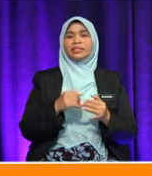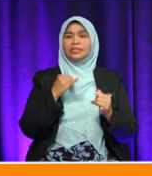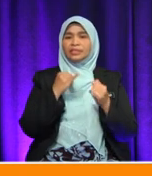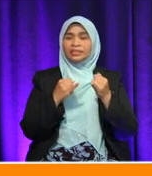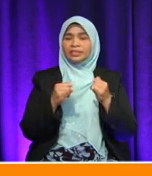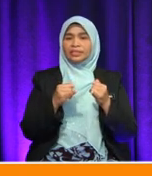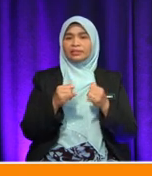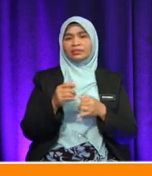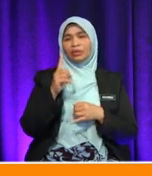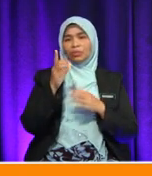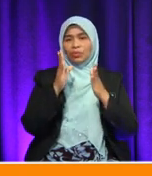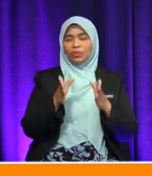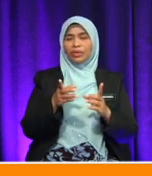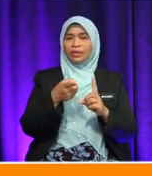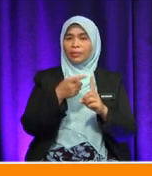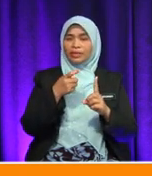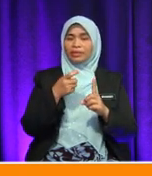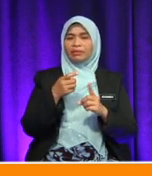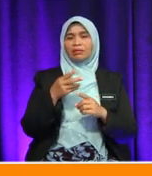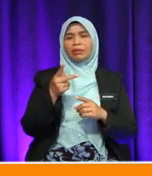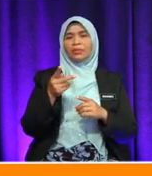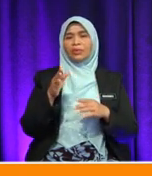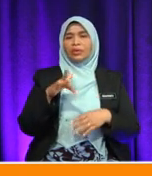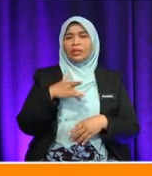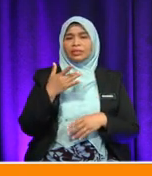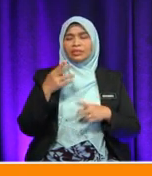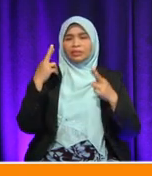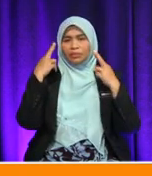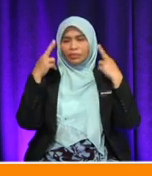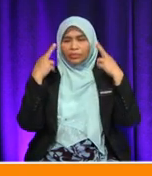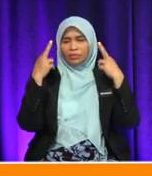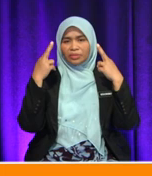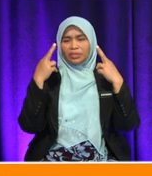seorang daripada kalian itu bahasa gusar bahasa